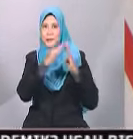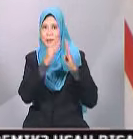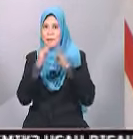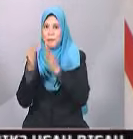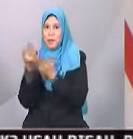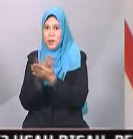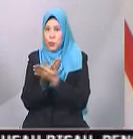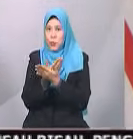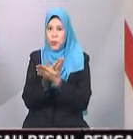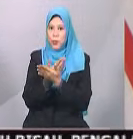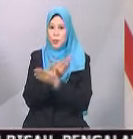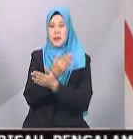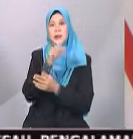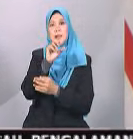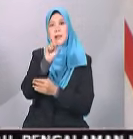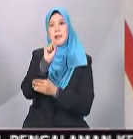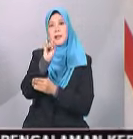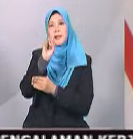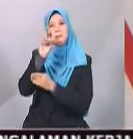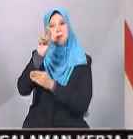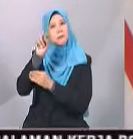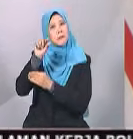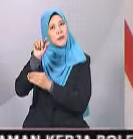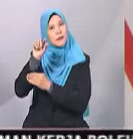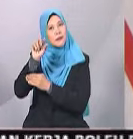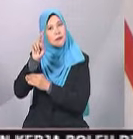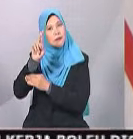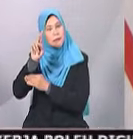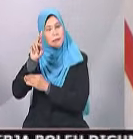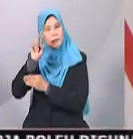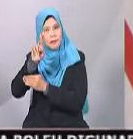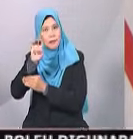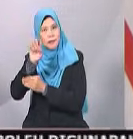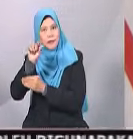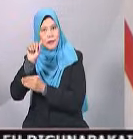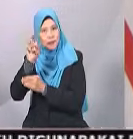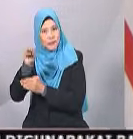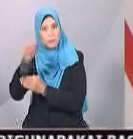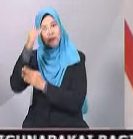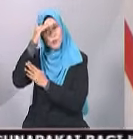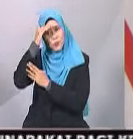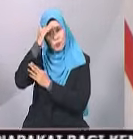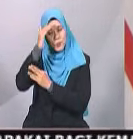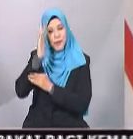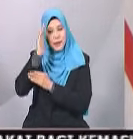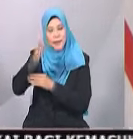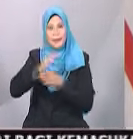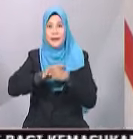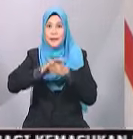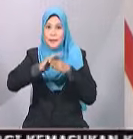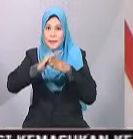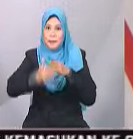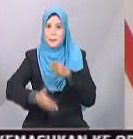Simpang Renggam, Keluang, Johor akan ditamatkan